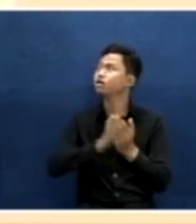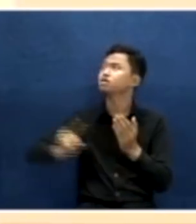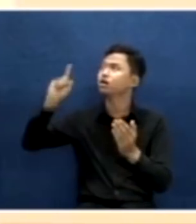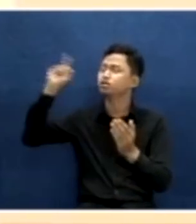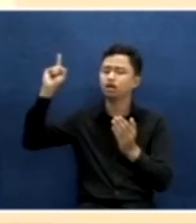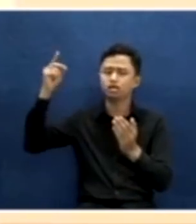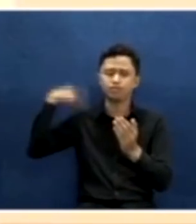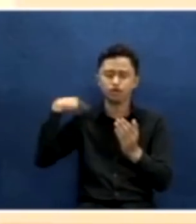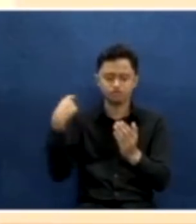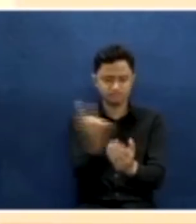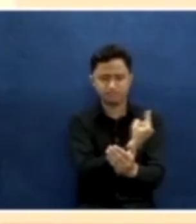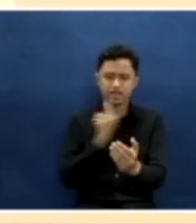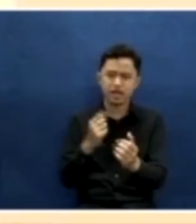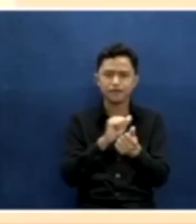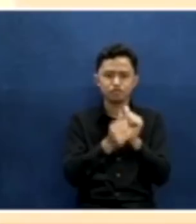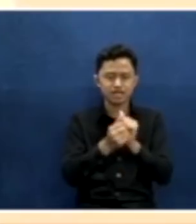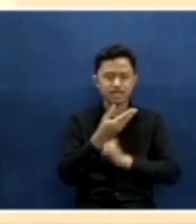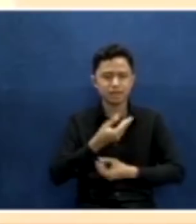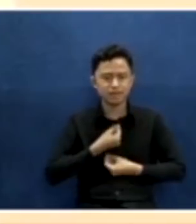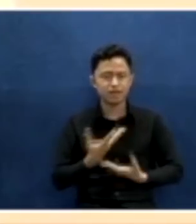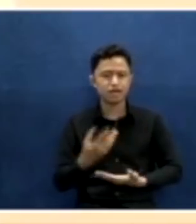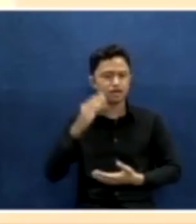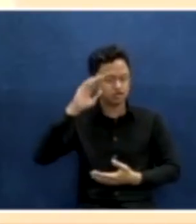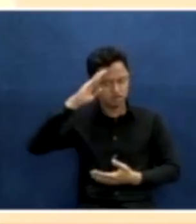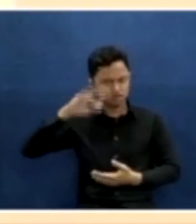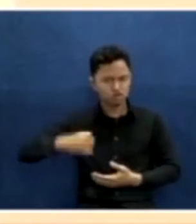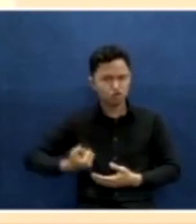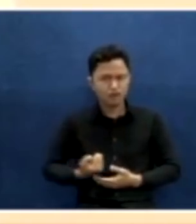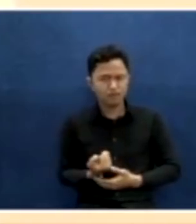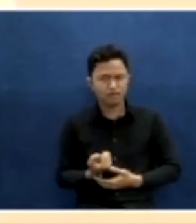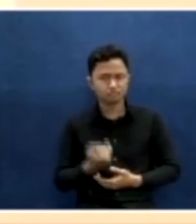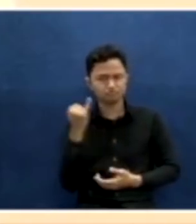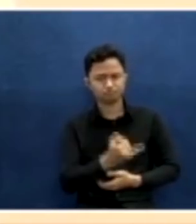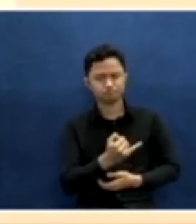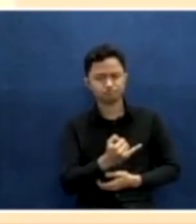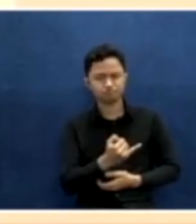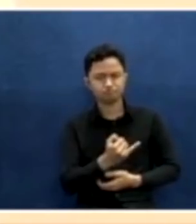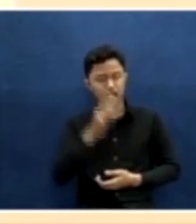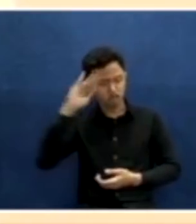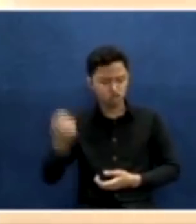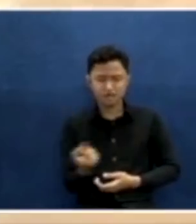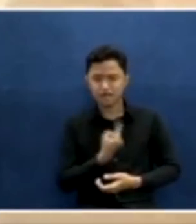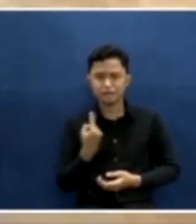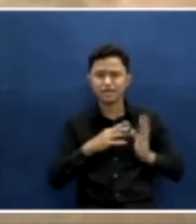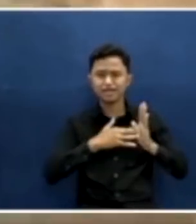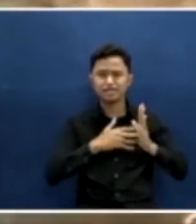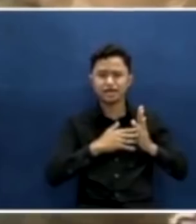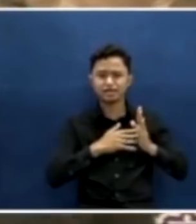Apabila ada diantara kami diuji dengan suami dan suami kami belum mampu untuk melangkahkan kaki di majelis taklim